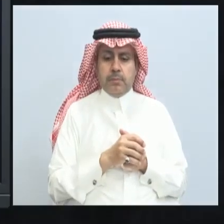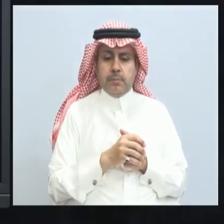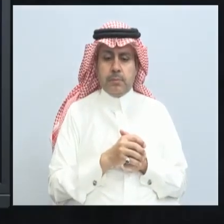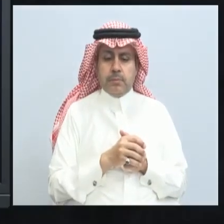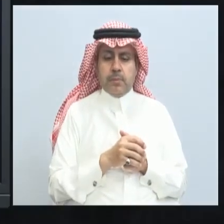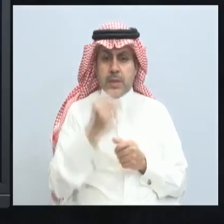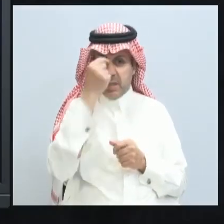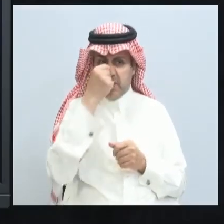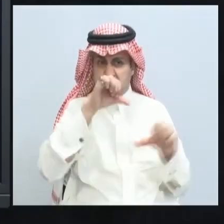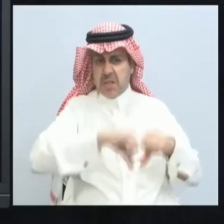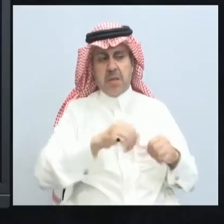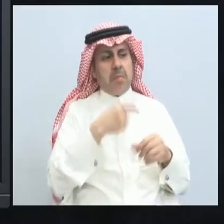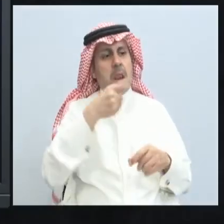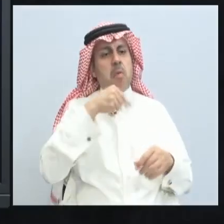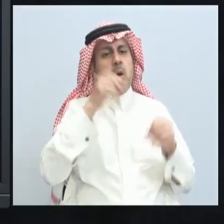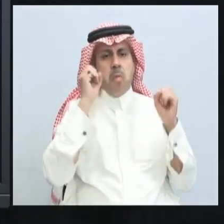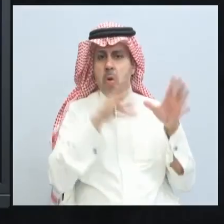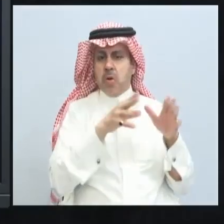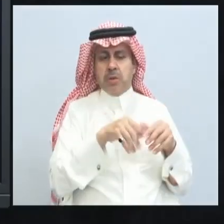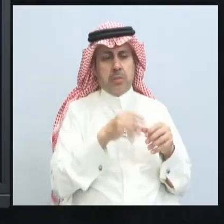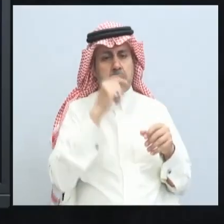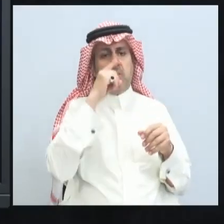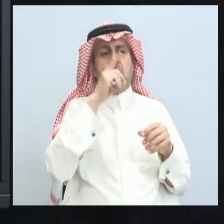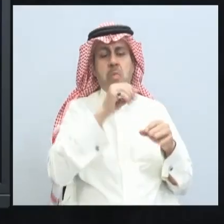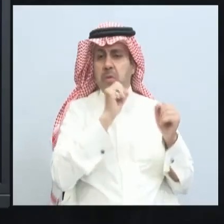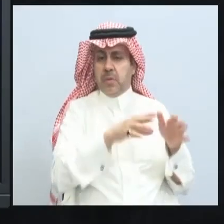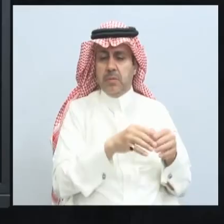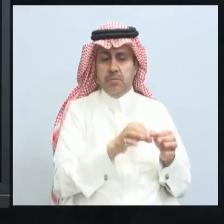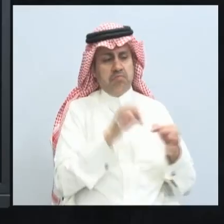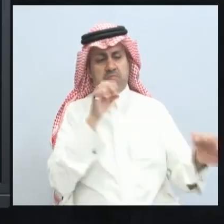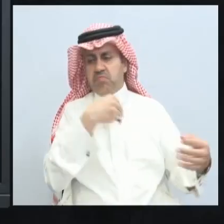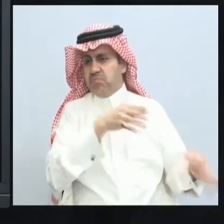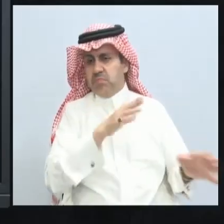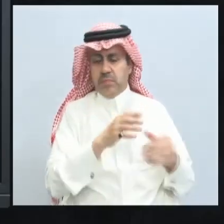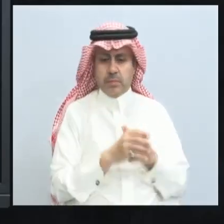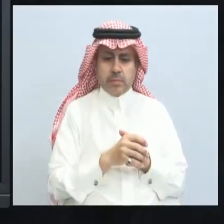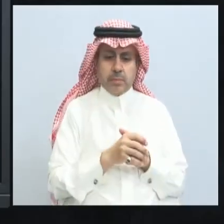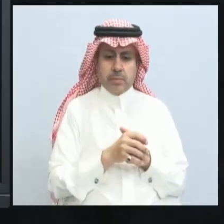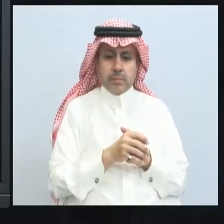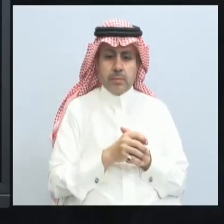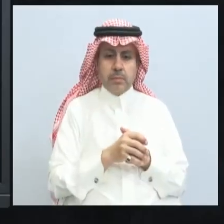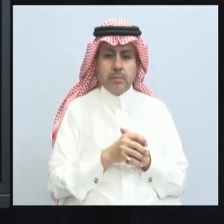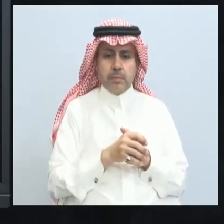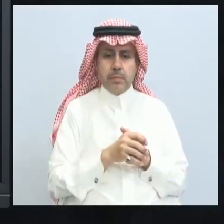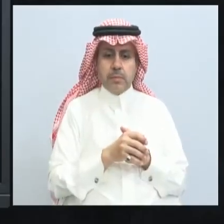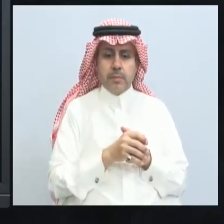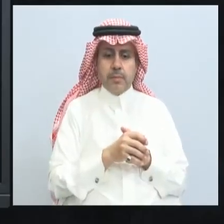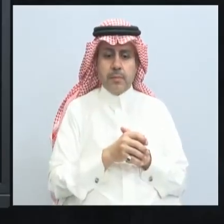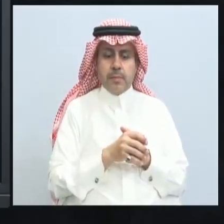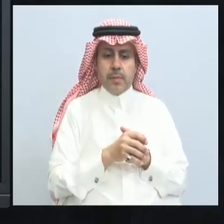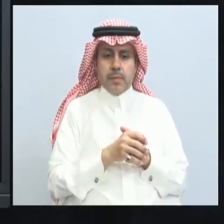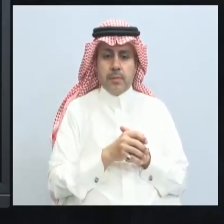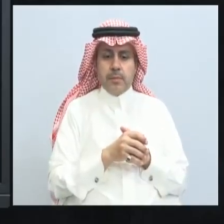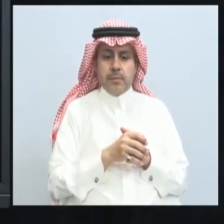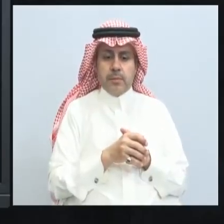خصال سيئه فهو متكبر في كلامه وهو ايضا يتك ويزيد في الكلام من غير